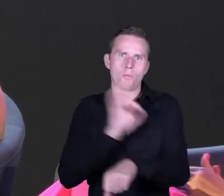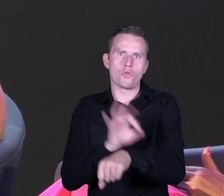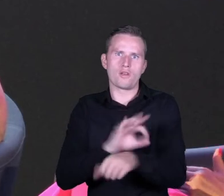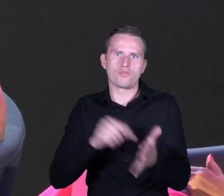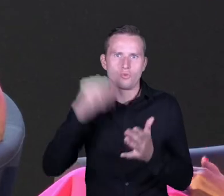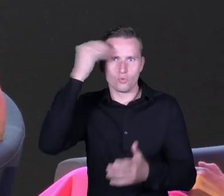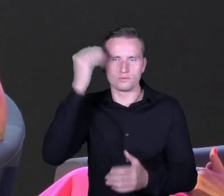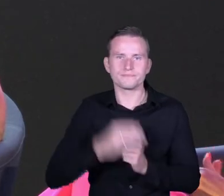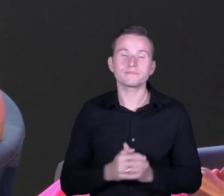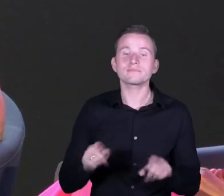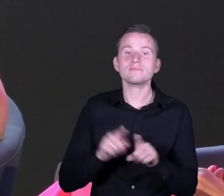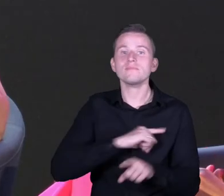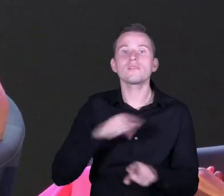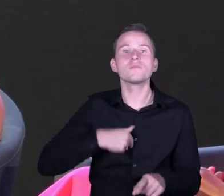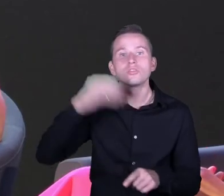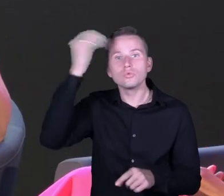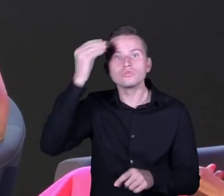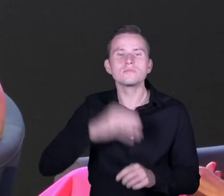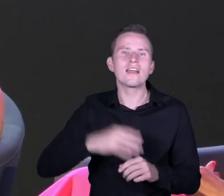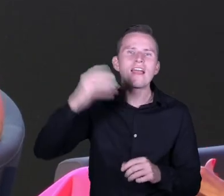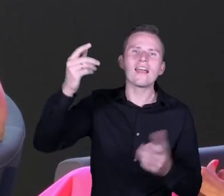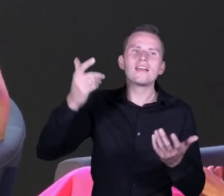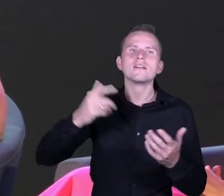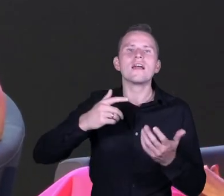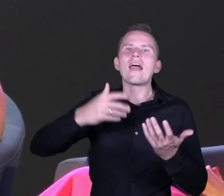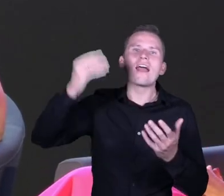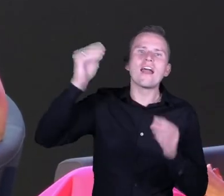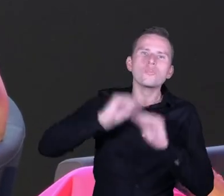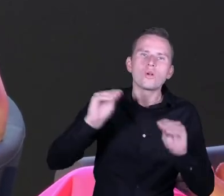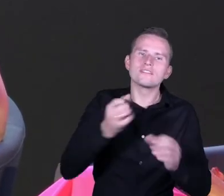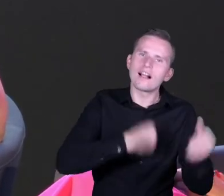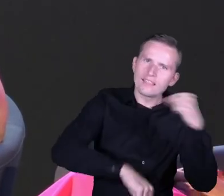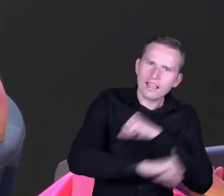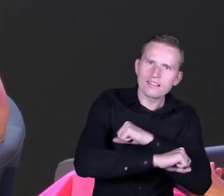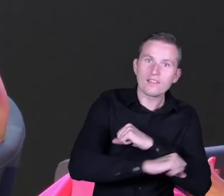uczymy się na przykład od edukacji alternatywnej, a edukacja alternatywna uczy się od nas.